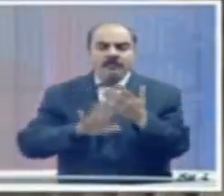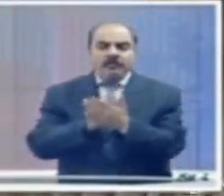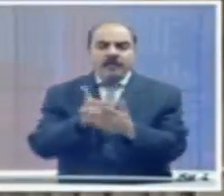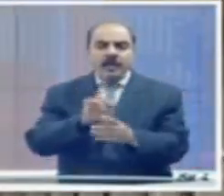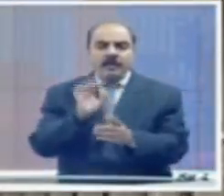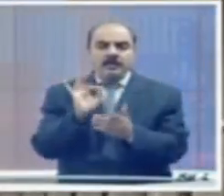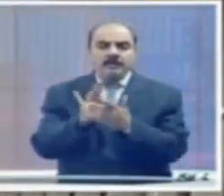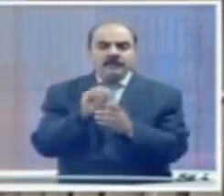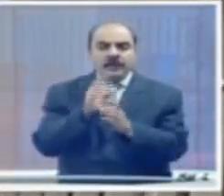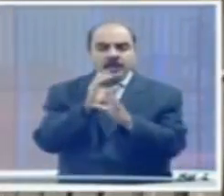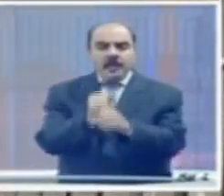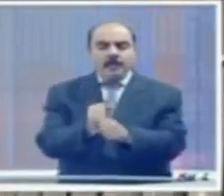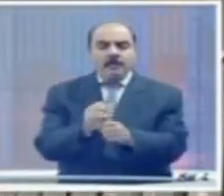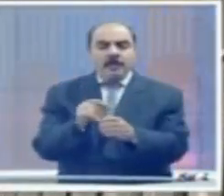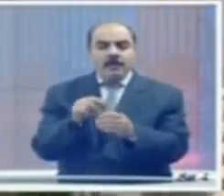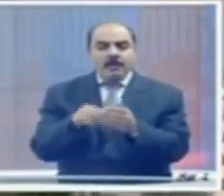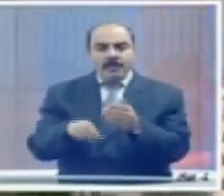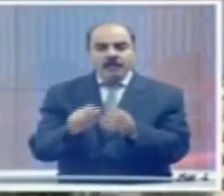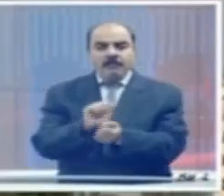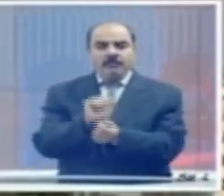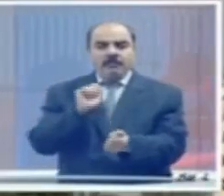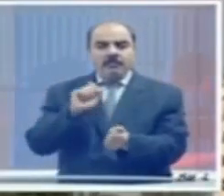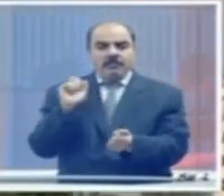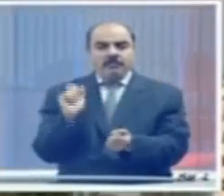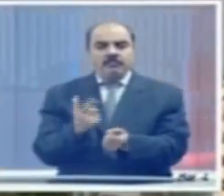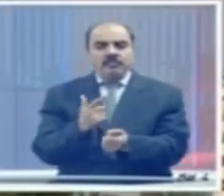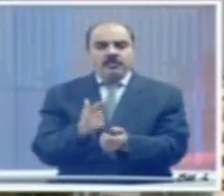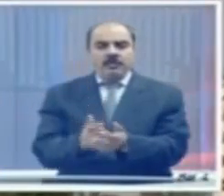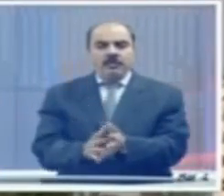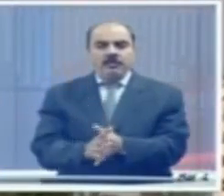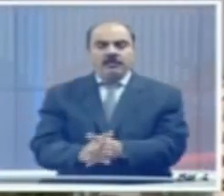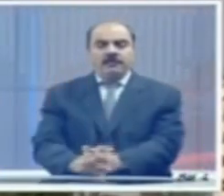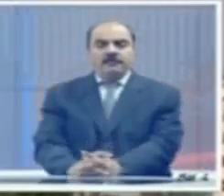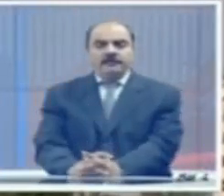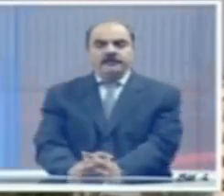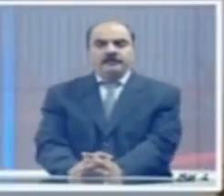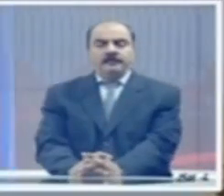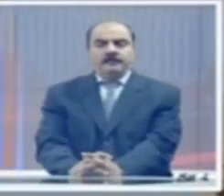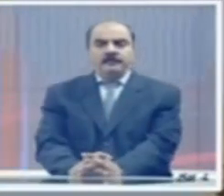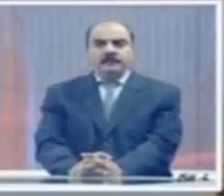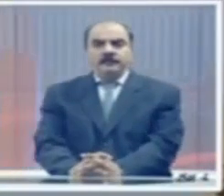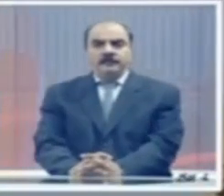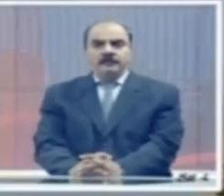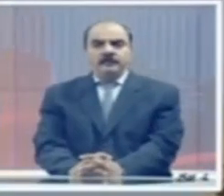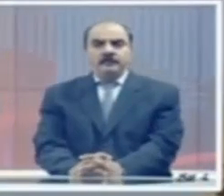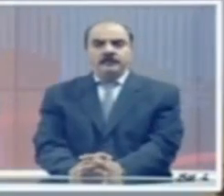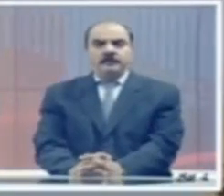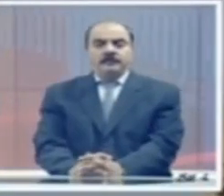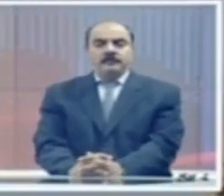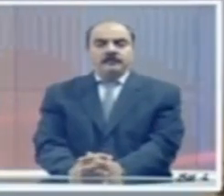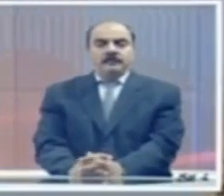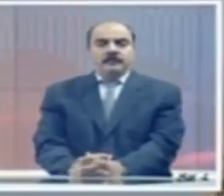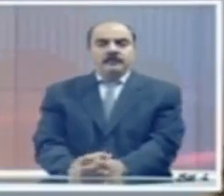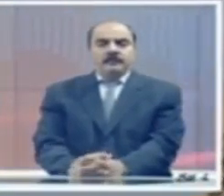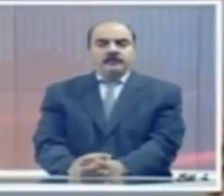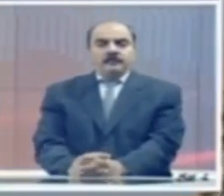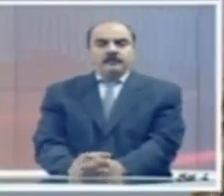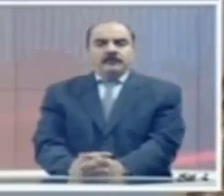وسلامة المواطنين المصريين المختطفين والعمل على سرعة الإفراج عنهما.